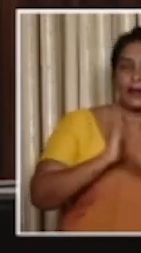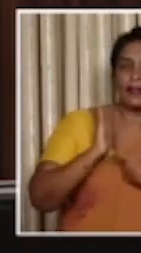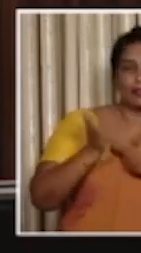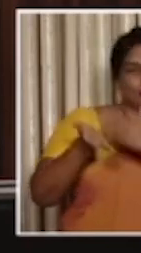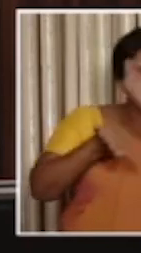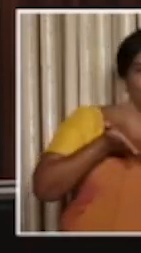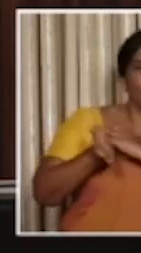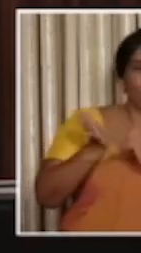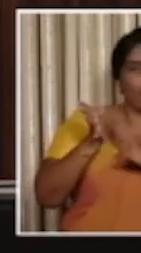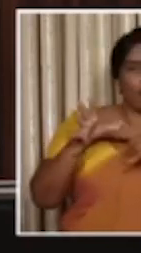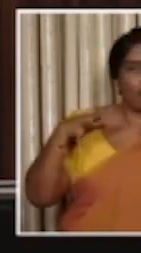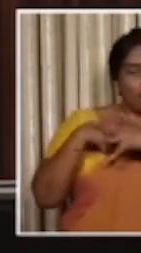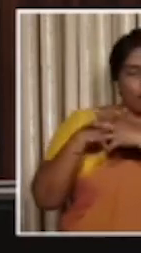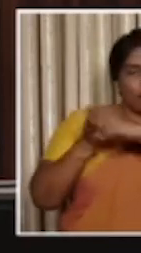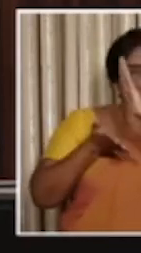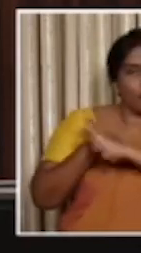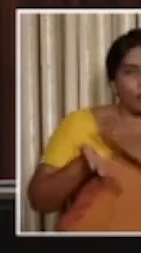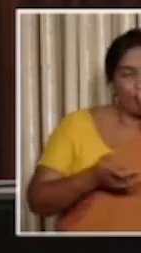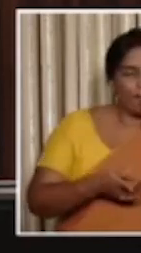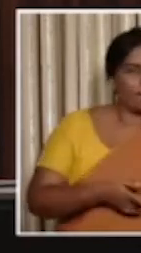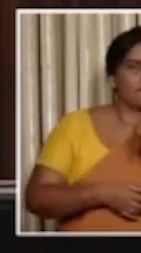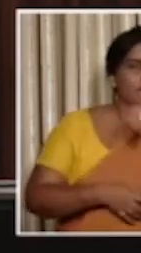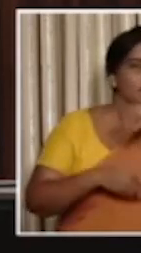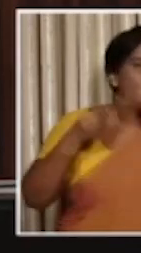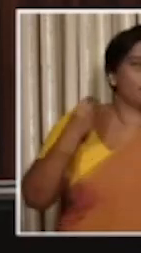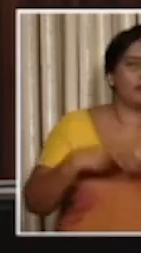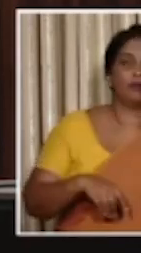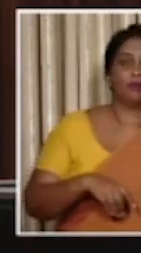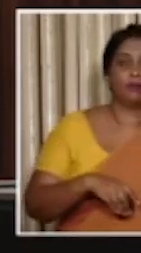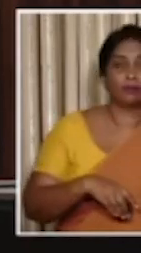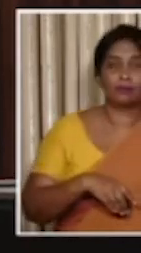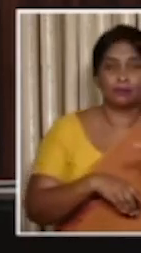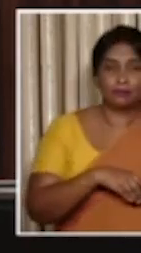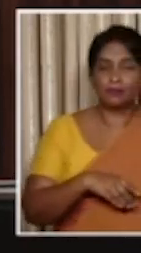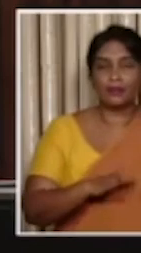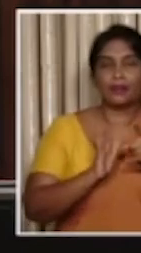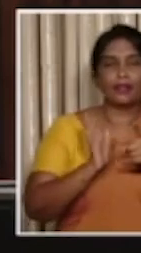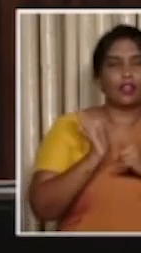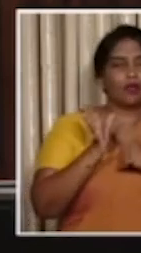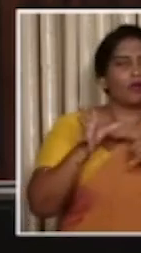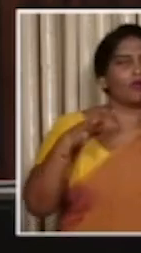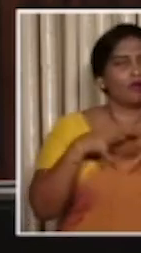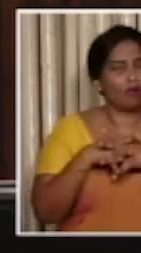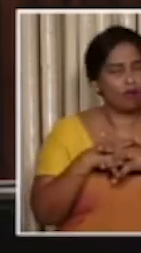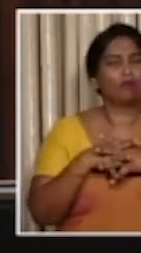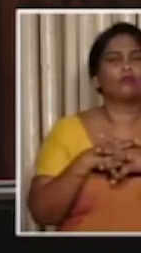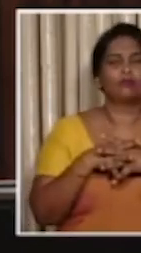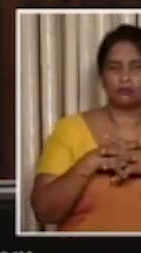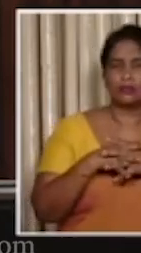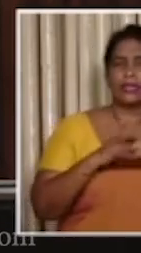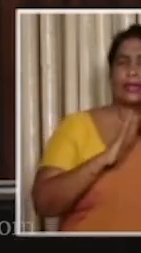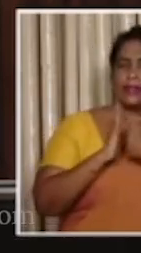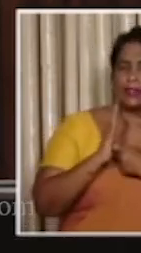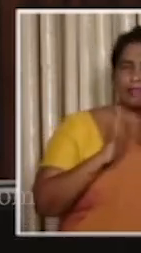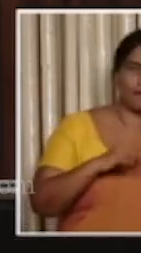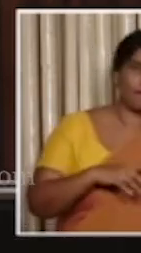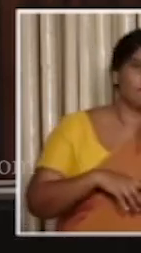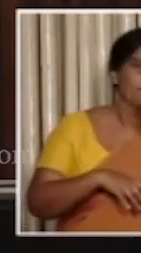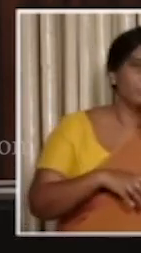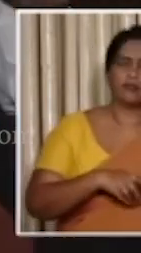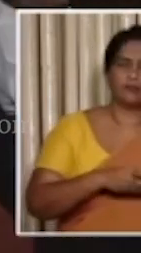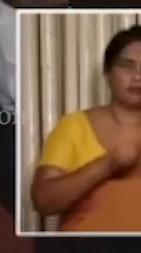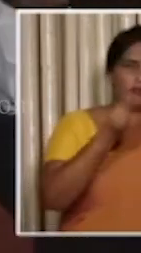පැතිය හැකි කියන විශ්වාසය බිඳ වැටී තිබෙනවා. ඒ කියන්නේ පොදු ජනතාව තුළ නීතියේ සහ විධානයේ ආධිපත්‍ය කරේ තිබෙන විශ්වාසය බිඳ